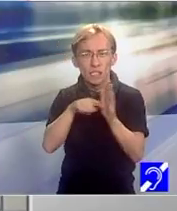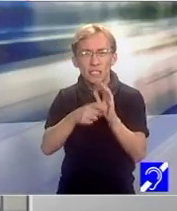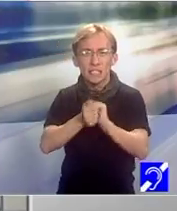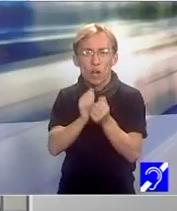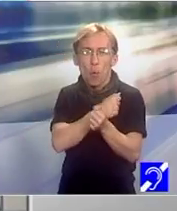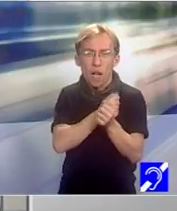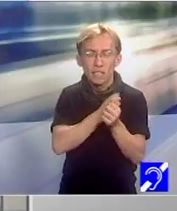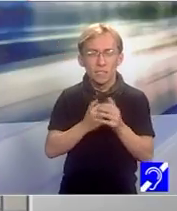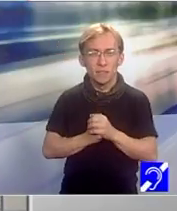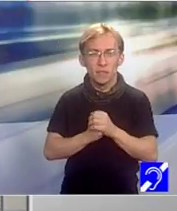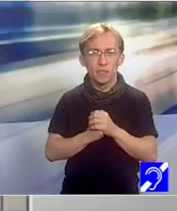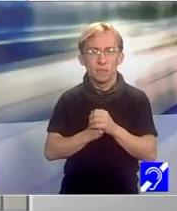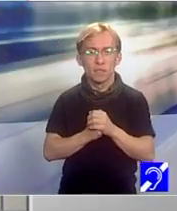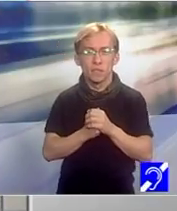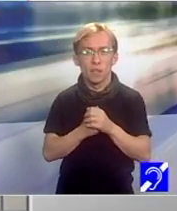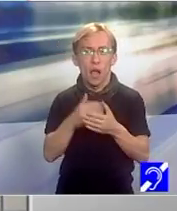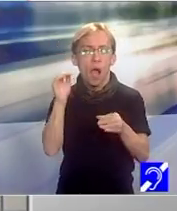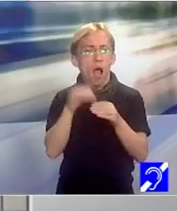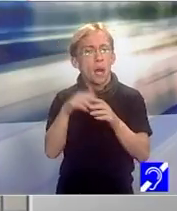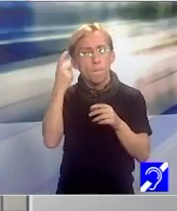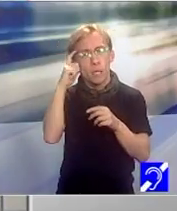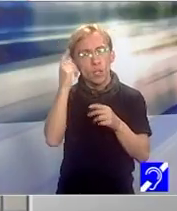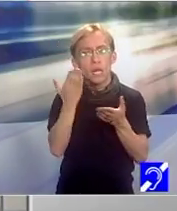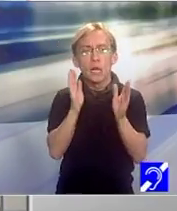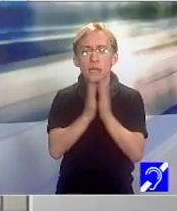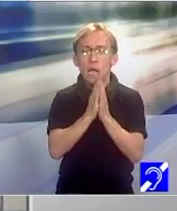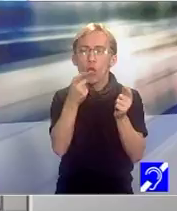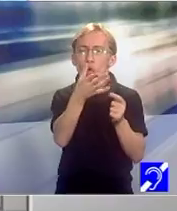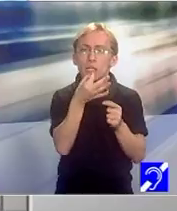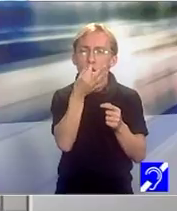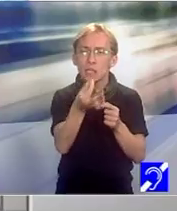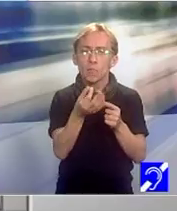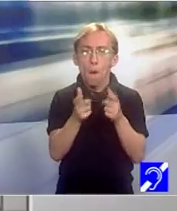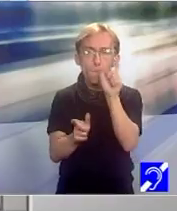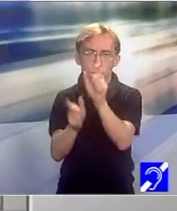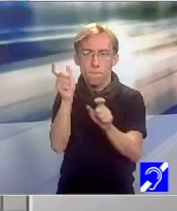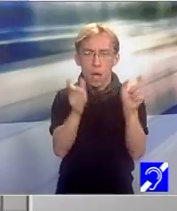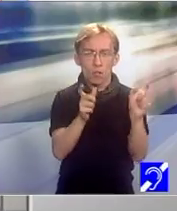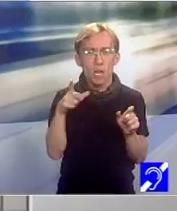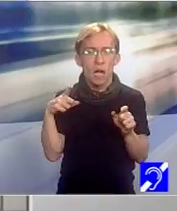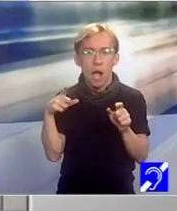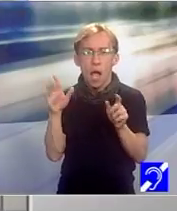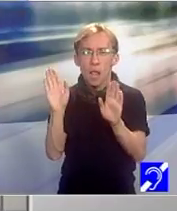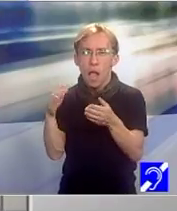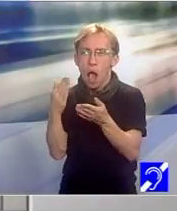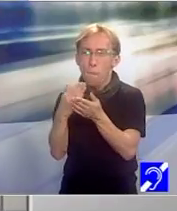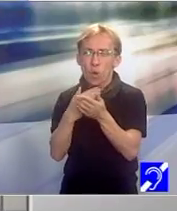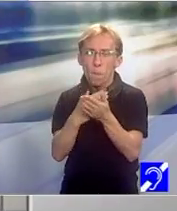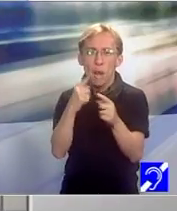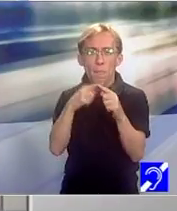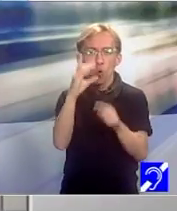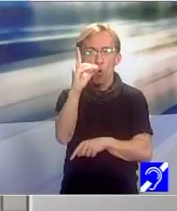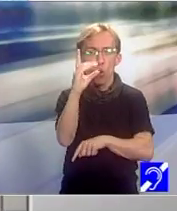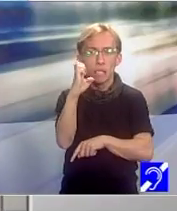că în cadrul Catedrei de Psihologie, și te rog să ne spui dacă mai e valabil, persoane care sunt într-o situație de depresie sau de anxietate